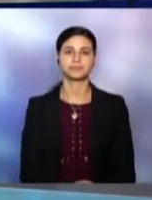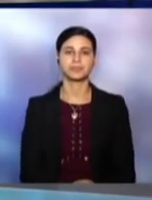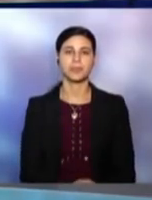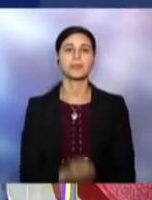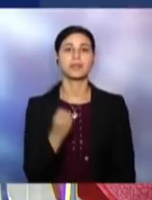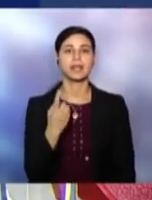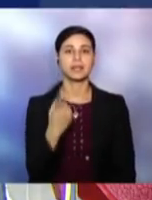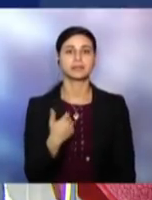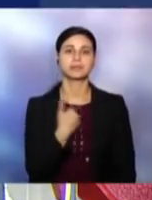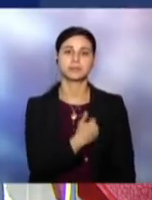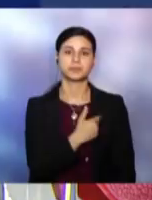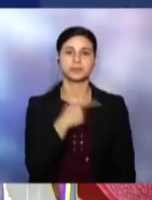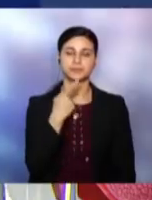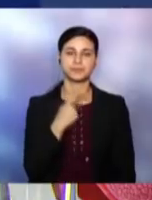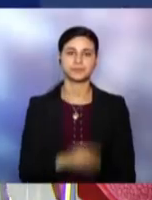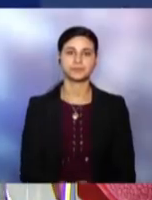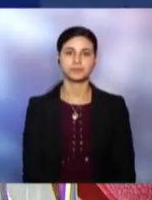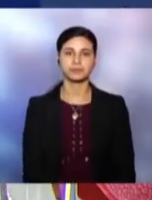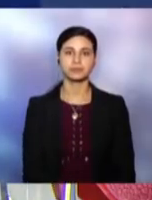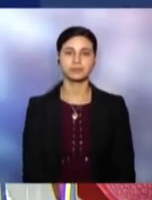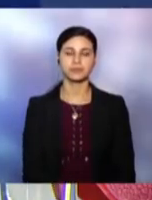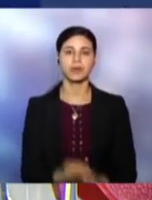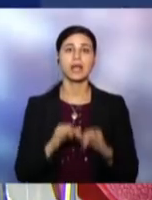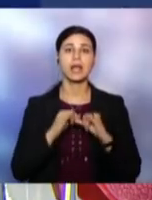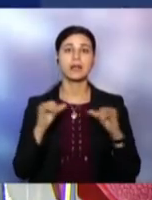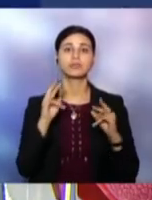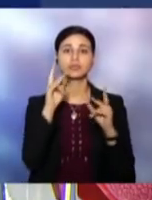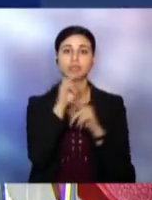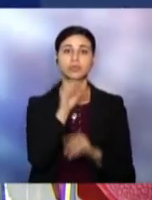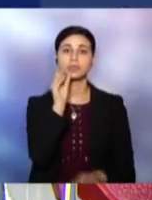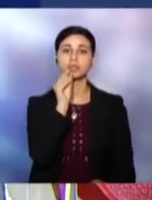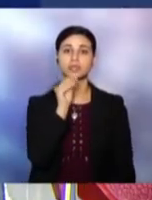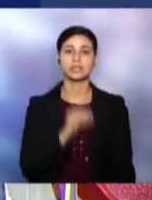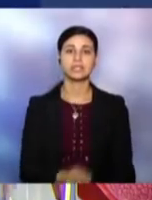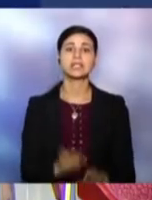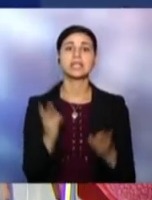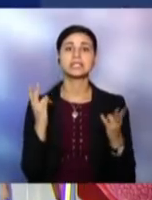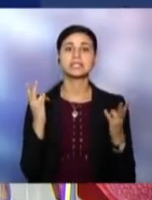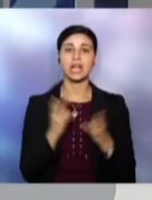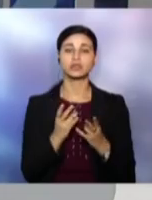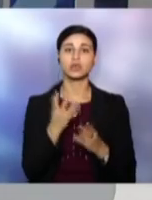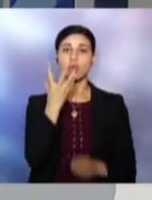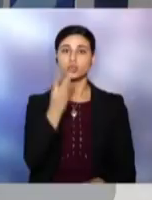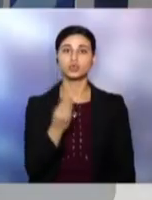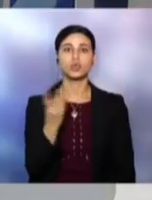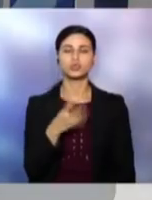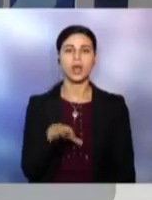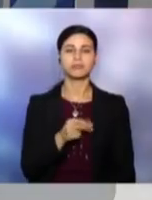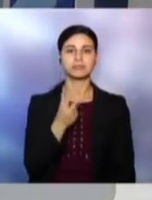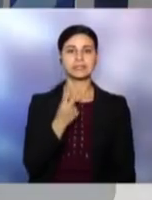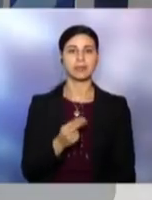ერთ მხარეს შეეხეთ თქვენ ახლა გავრცელებულ შეცდომას, როდესაც საჭიროზე ნაკლებ დროს მკურნალობთ,